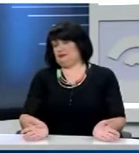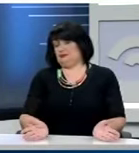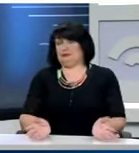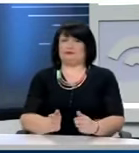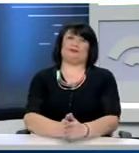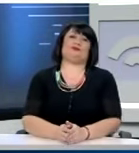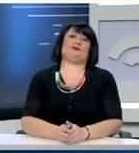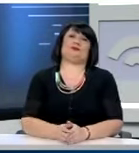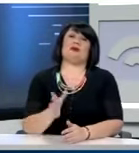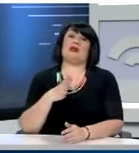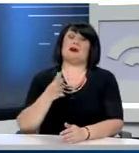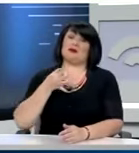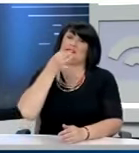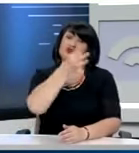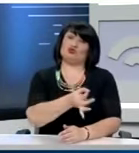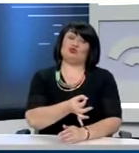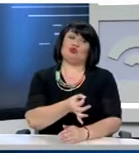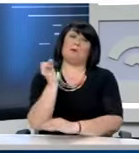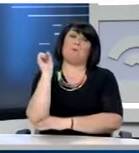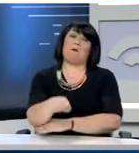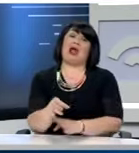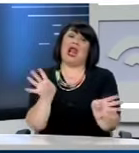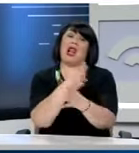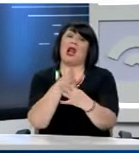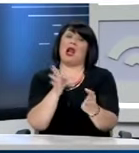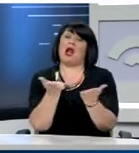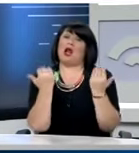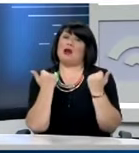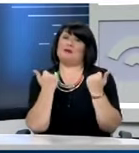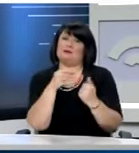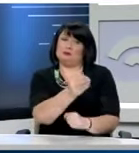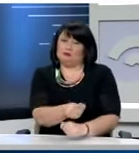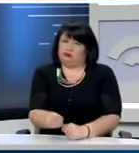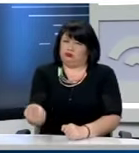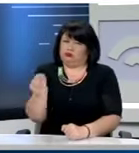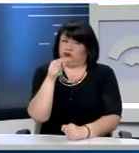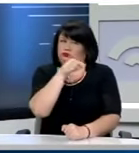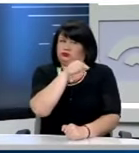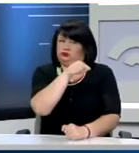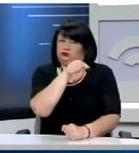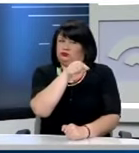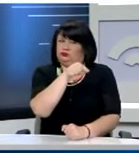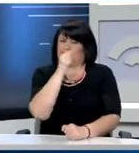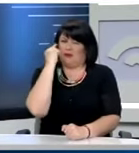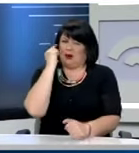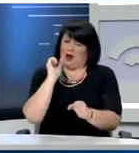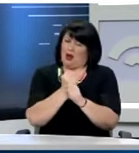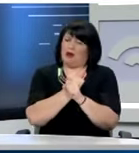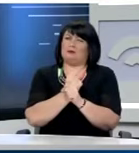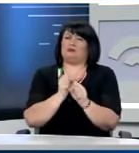Θέλω λοιπόν να σας πληροφορήσω ότι δεν νικήσατε κανένα λαϊκισμό. Τον τροφοδοτήσατε πολλές φορές, συνειδητά, το